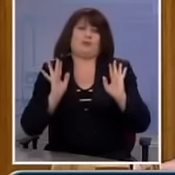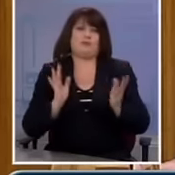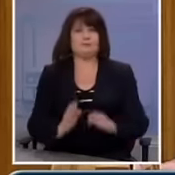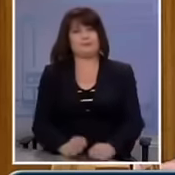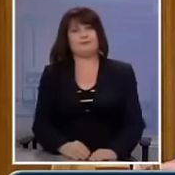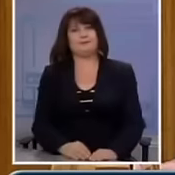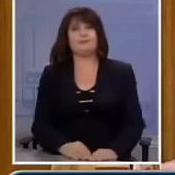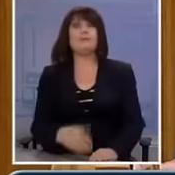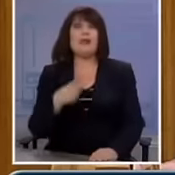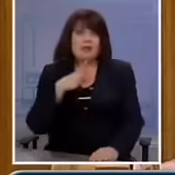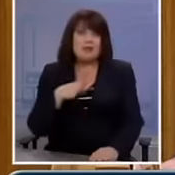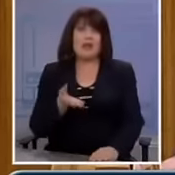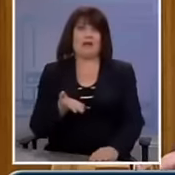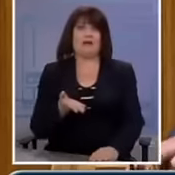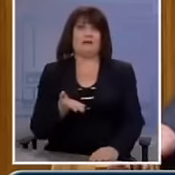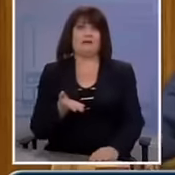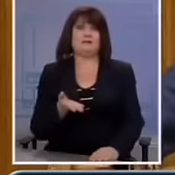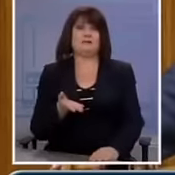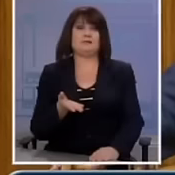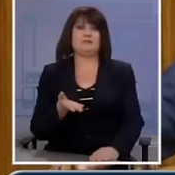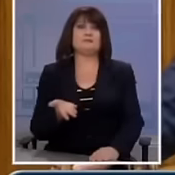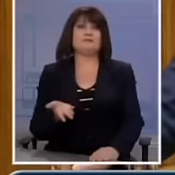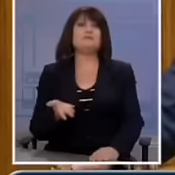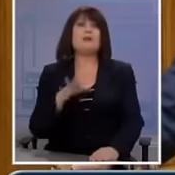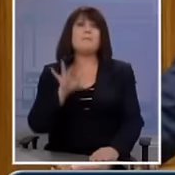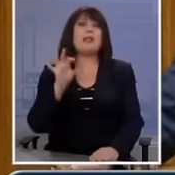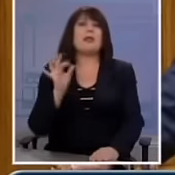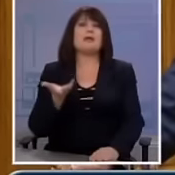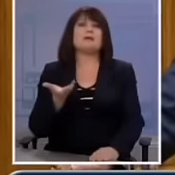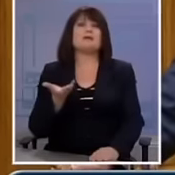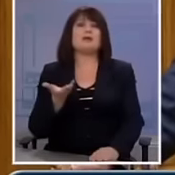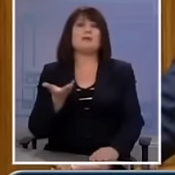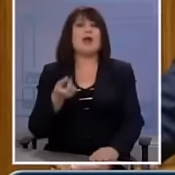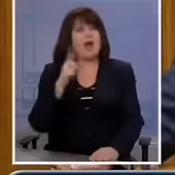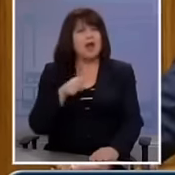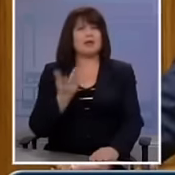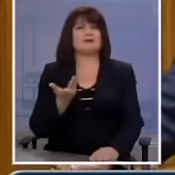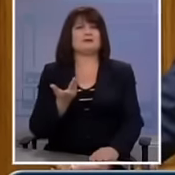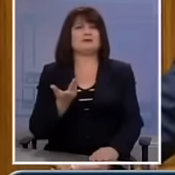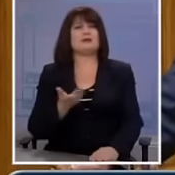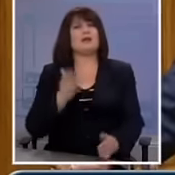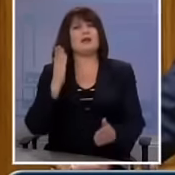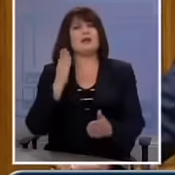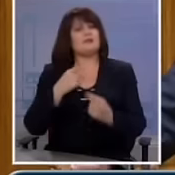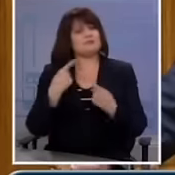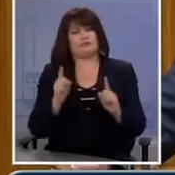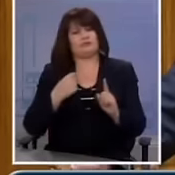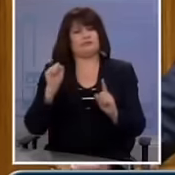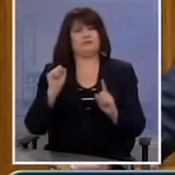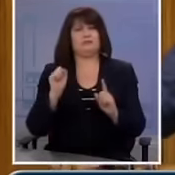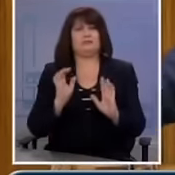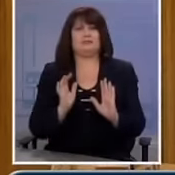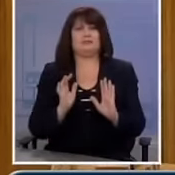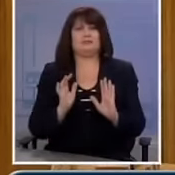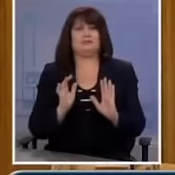Της βούλησης με βάση την οποία έχουν επιλεγεί εναλλακτικές ή και ριζικά αντίθετες εν